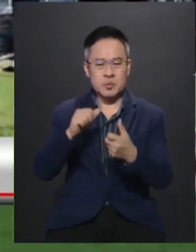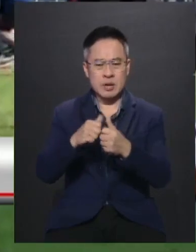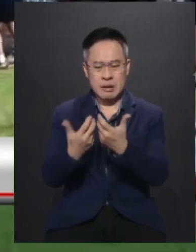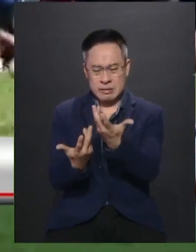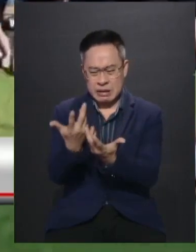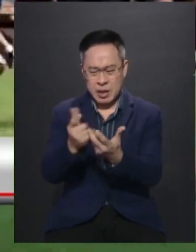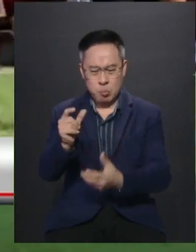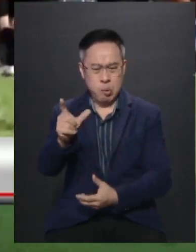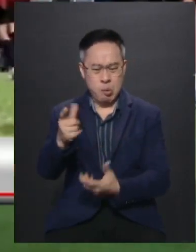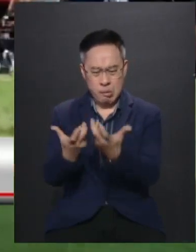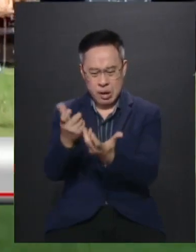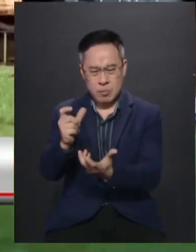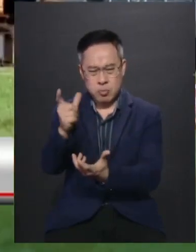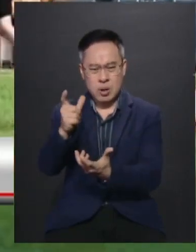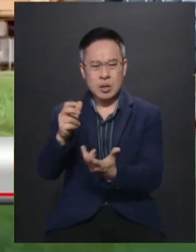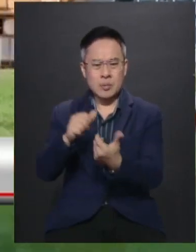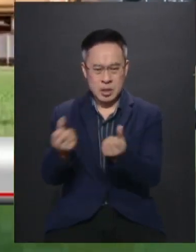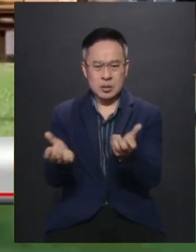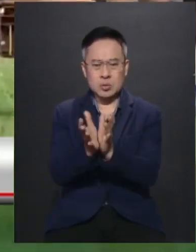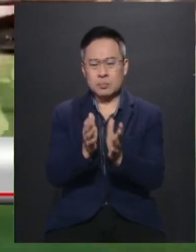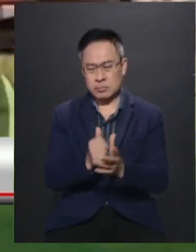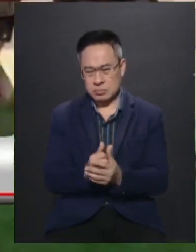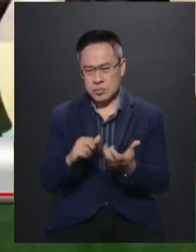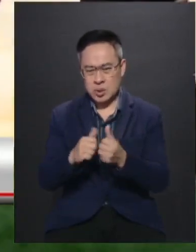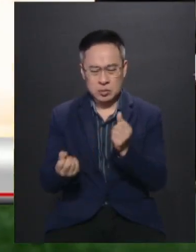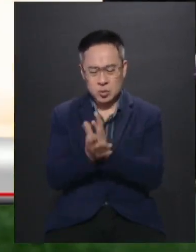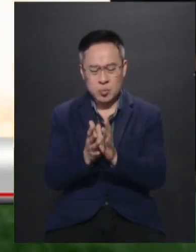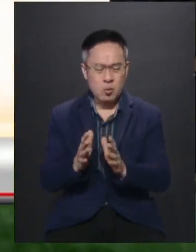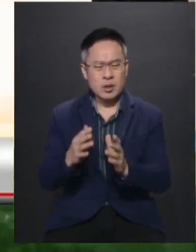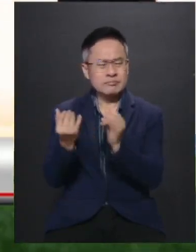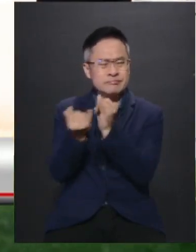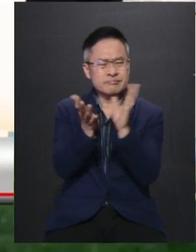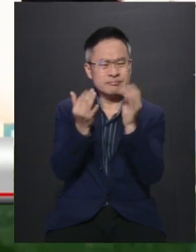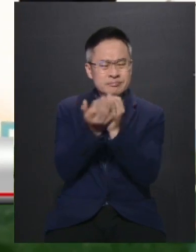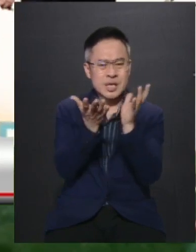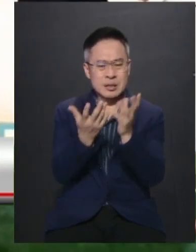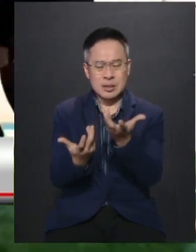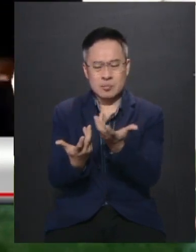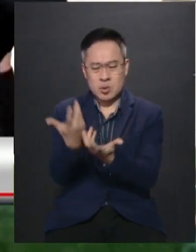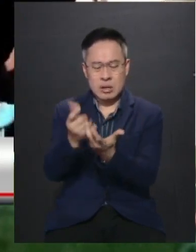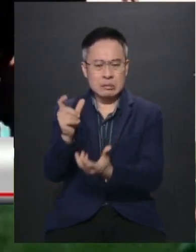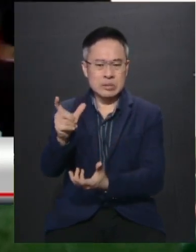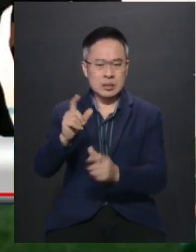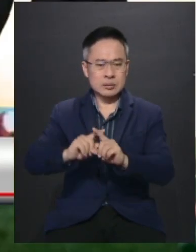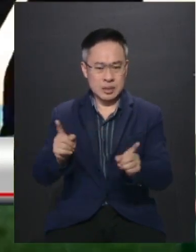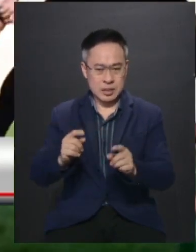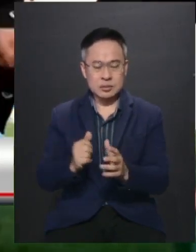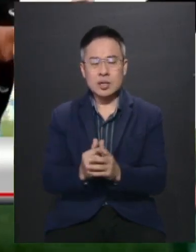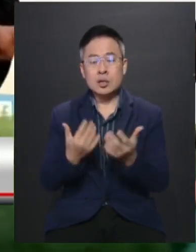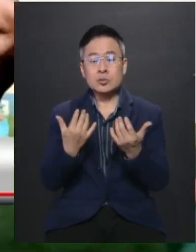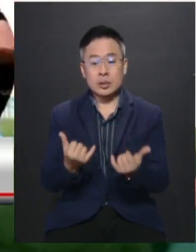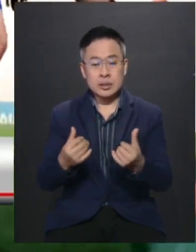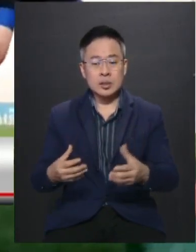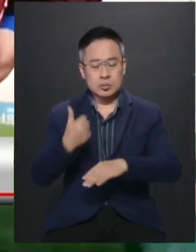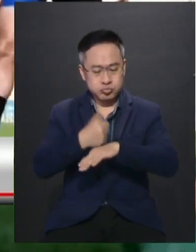เล็กๆน้อยๆส่วนตัวไม่อยากให้นักเตะเราบาดเจ็บเพิ่มอย่างไรก็ตามถ้าเราเตรียมสิ่งที่ดีที่สุดให้นักกีฬาเท่